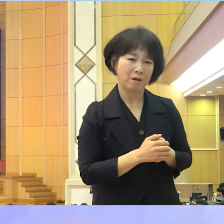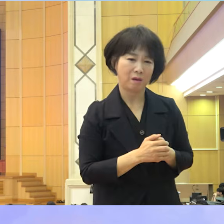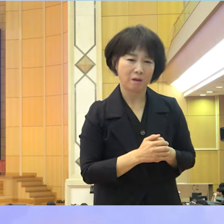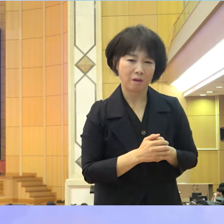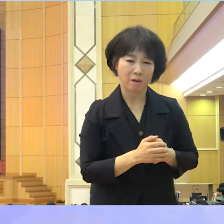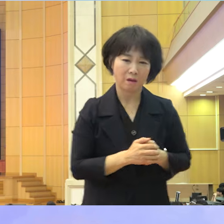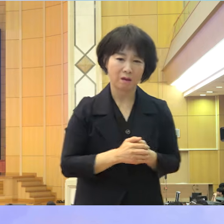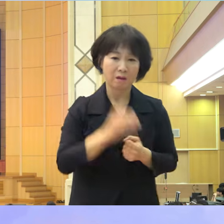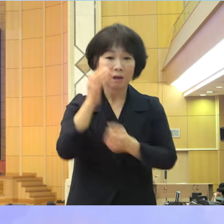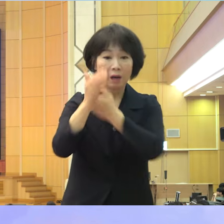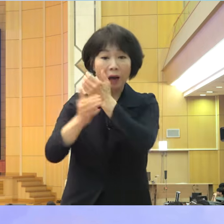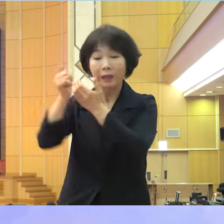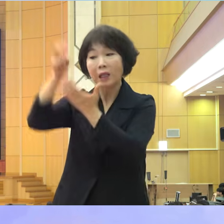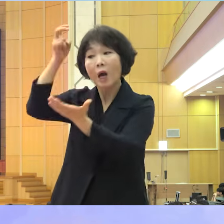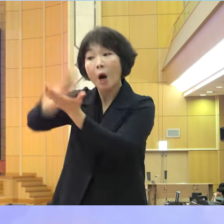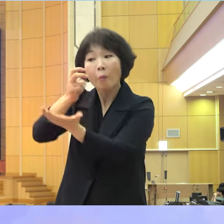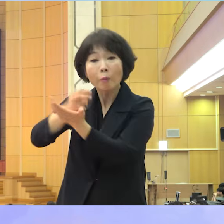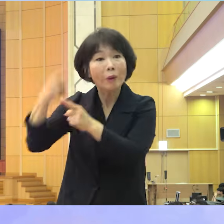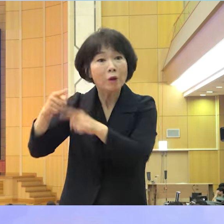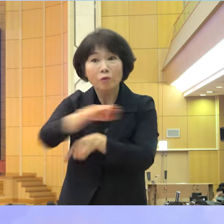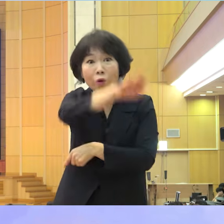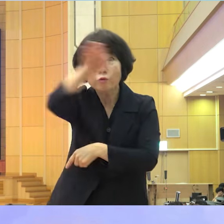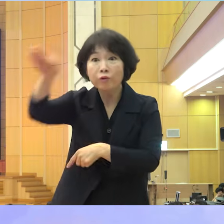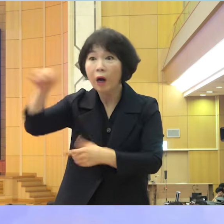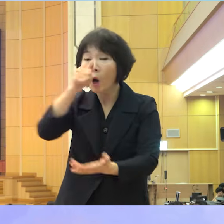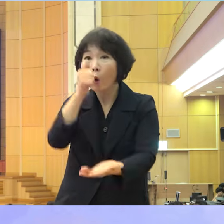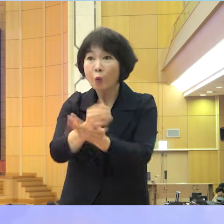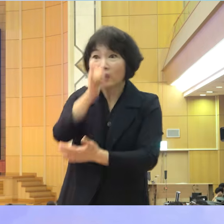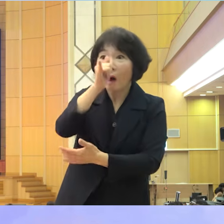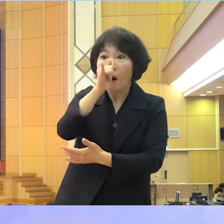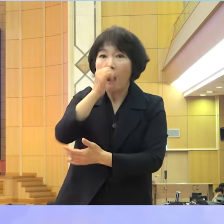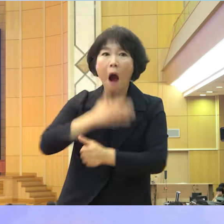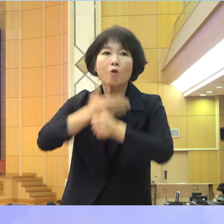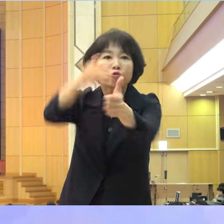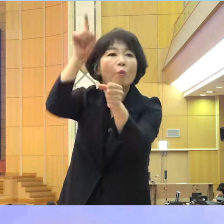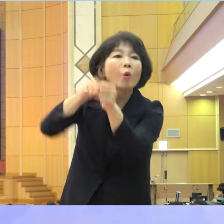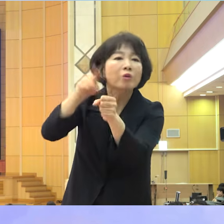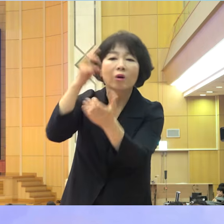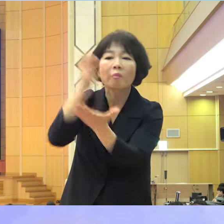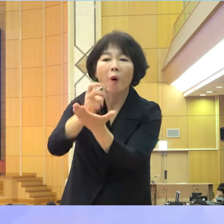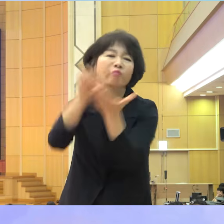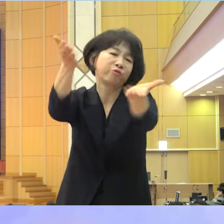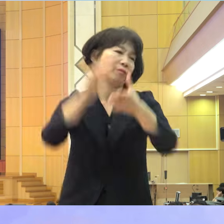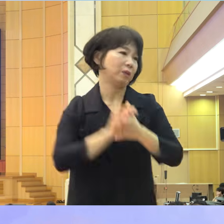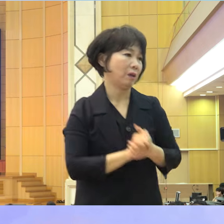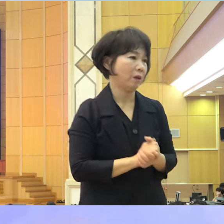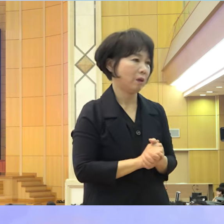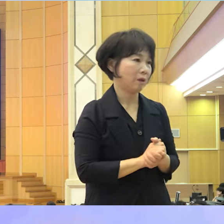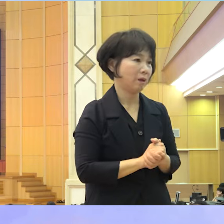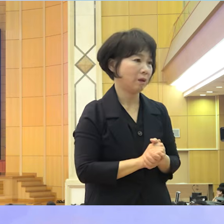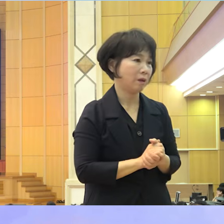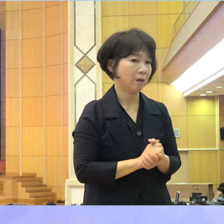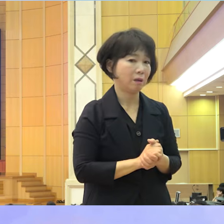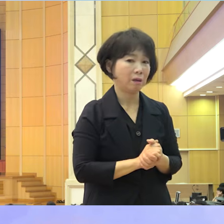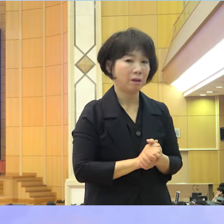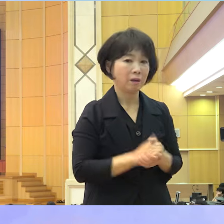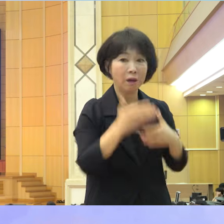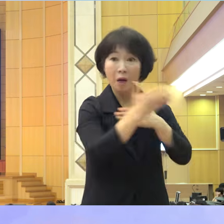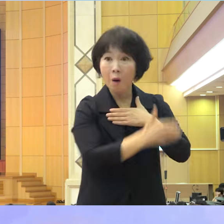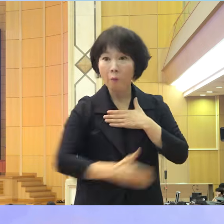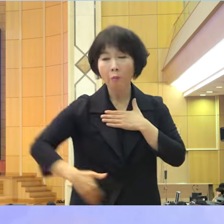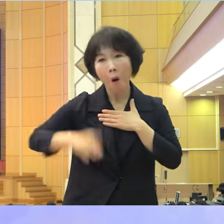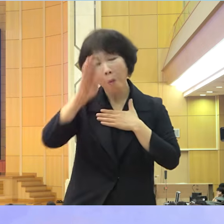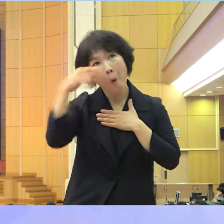그게 율법과 같다는 거예요. 우리가 죄가 있다는 걸 알게 하고, 소위 MRI를 통해서 병이